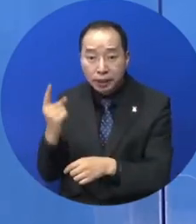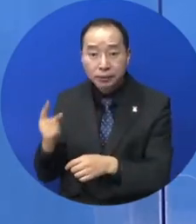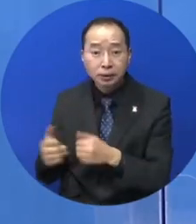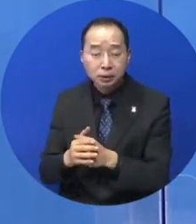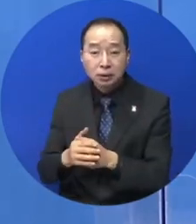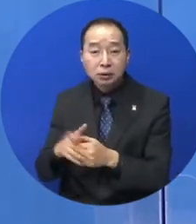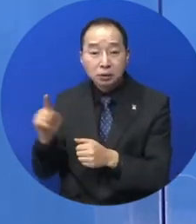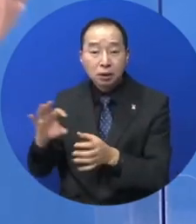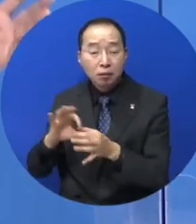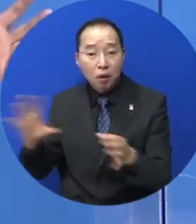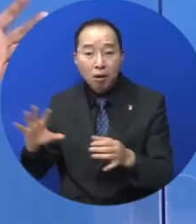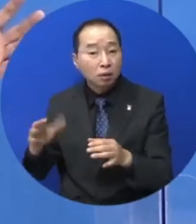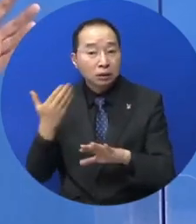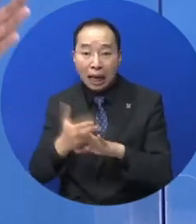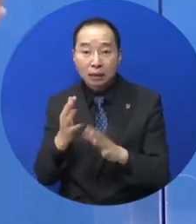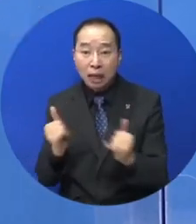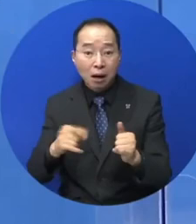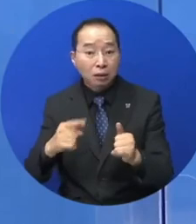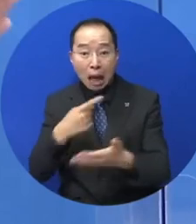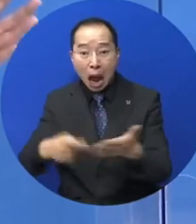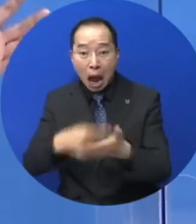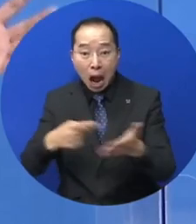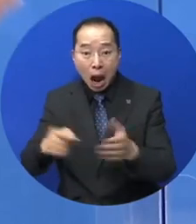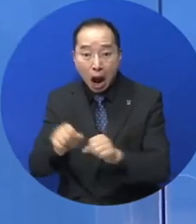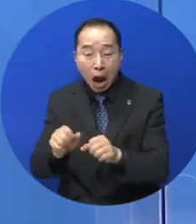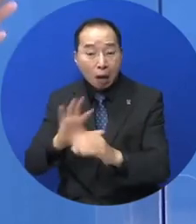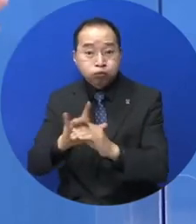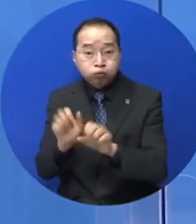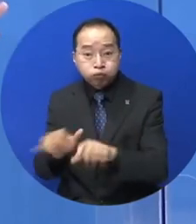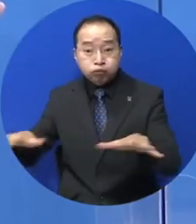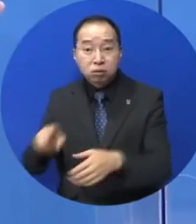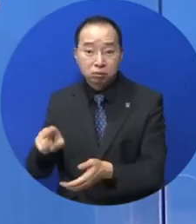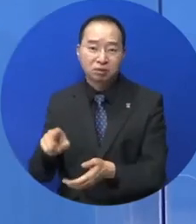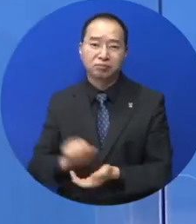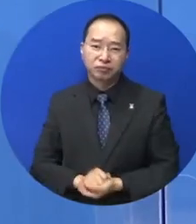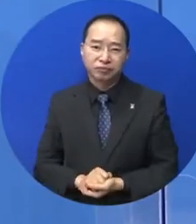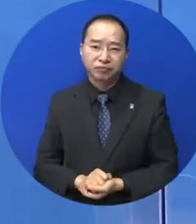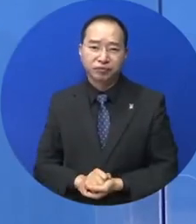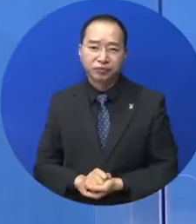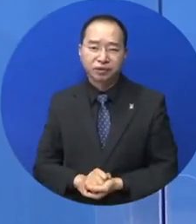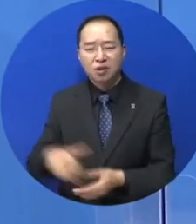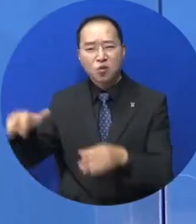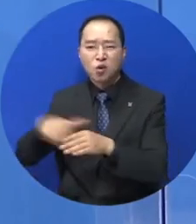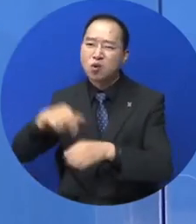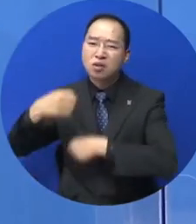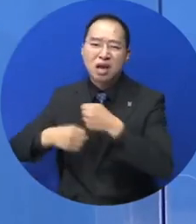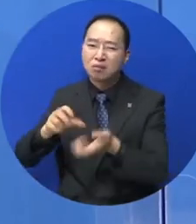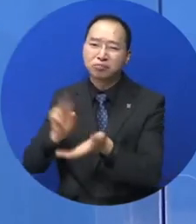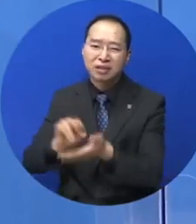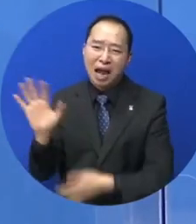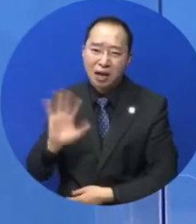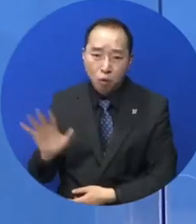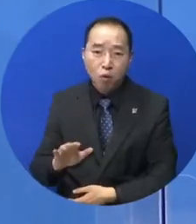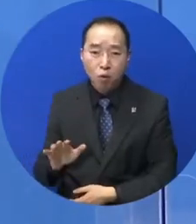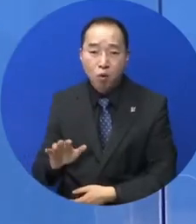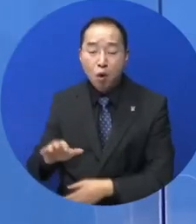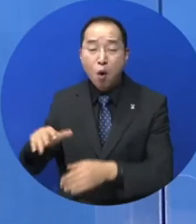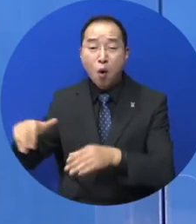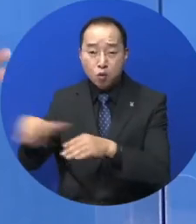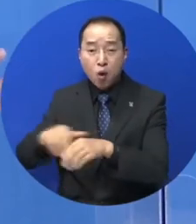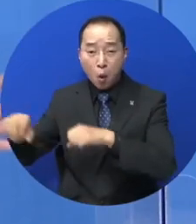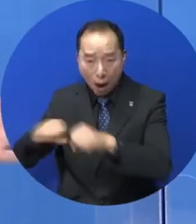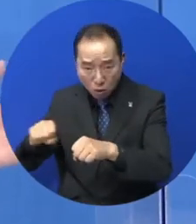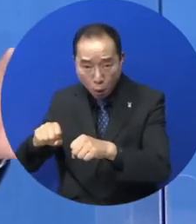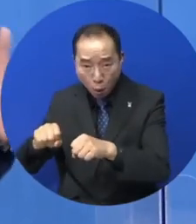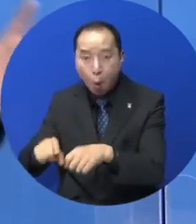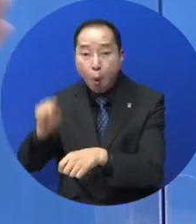종교와 무관한 일반 국민들에게까지 코로나가 확산돼서 피해를 입히기 때문에 이건 종교의 자유의 문제가 아니라 종교 활동이